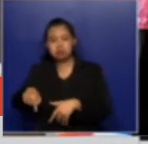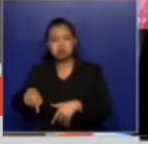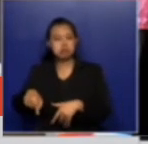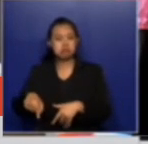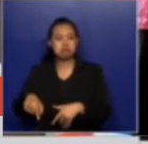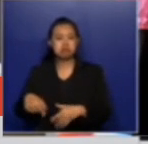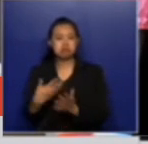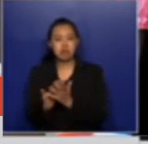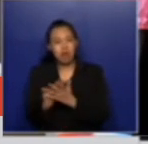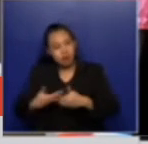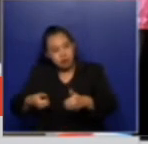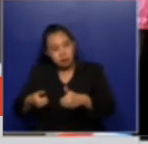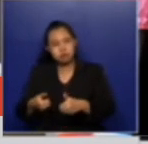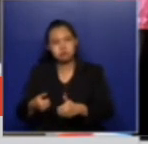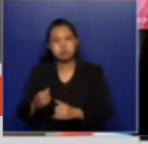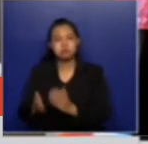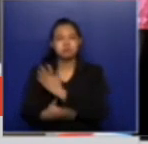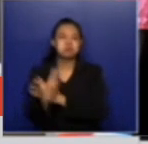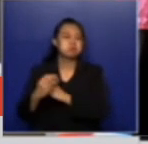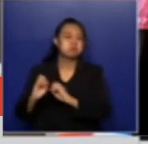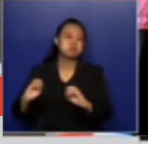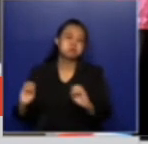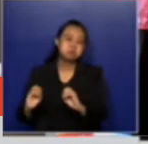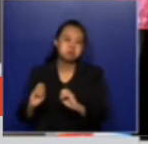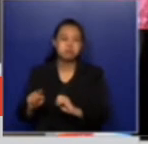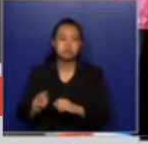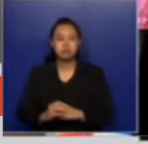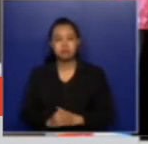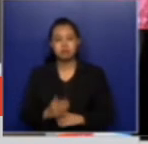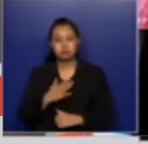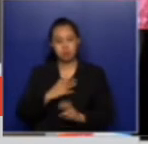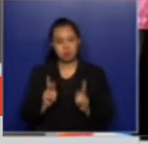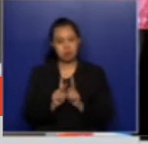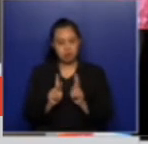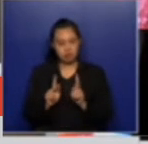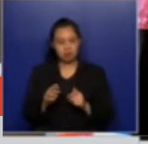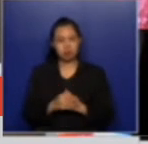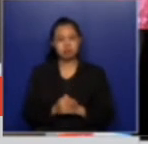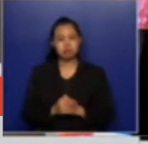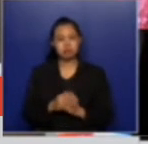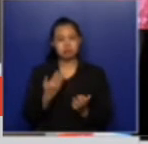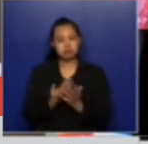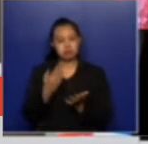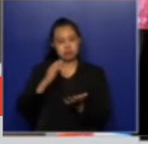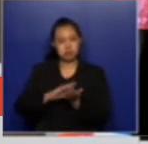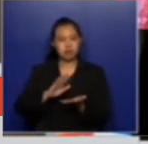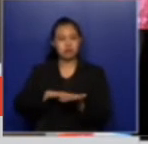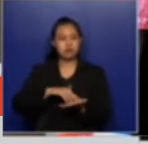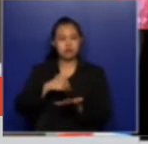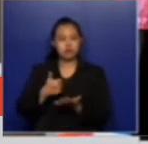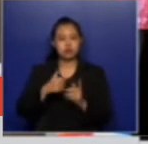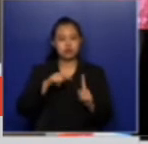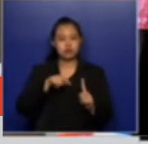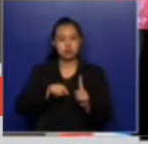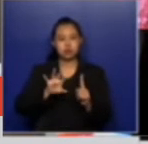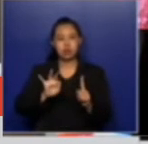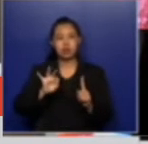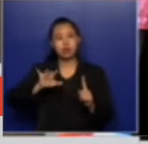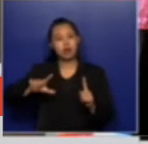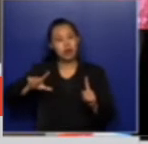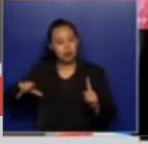ไม่มีโอกาสหรอกครับผมเป็นกรรมาธิการงบฟื้นฟู 1.9 ล้านล้านด้ว